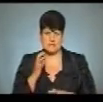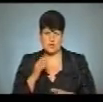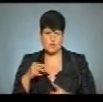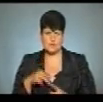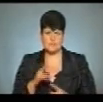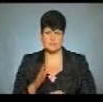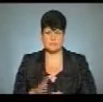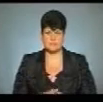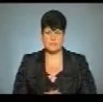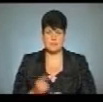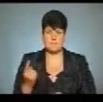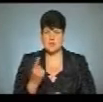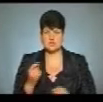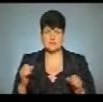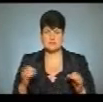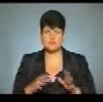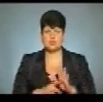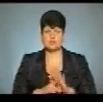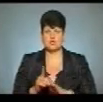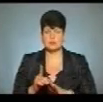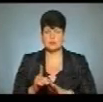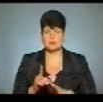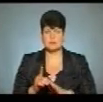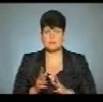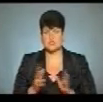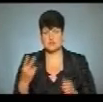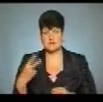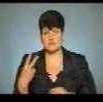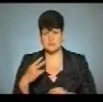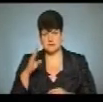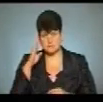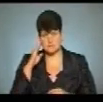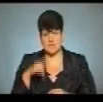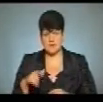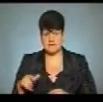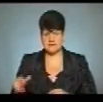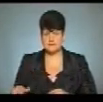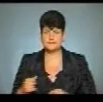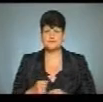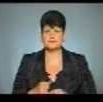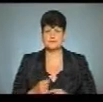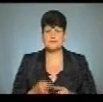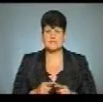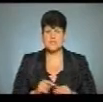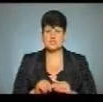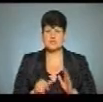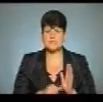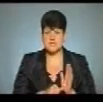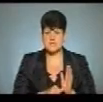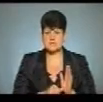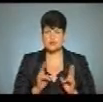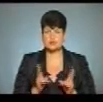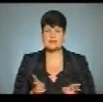навантаження. Перший збір у нас розпочали більше 20 гравців, тобто це 16 гравців, які